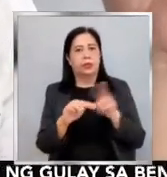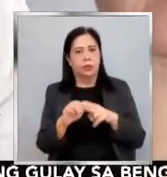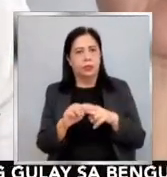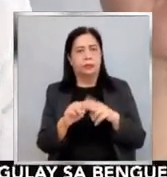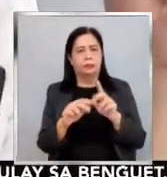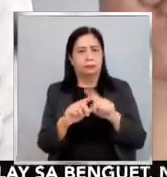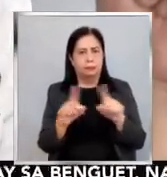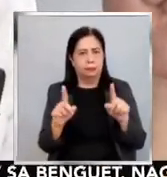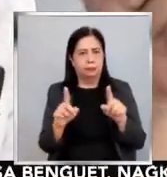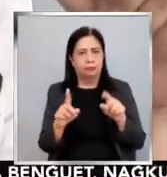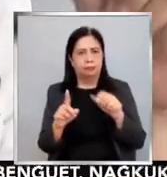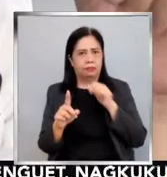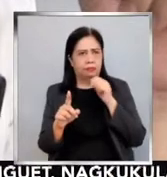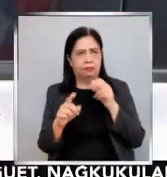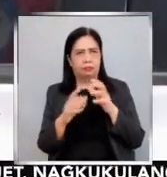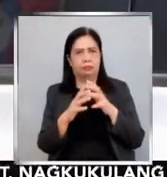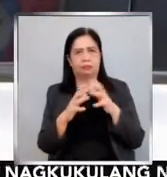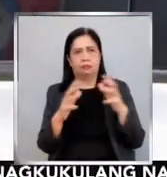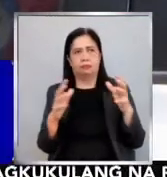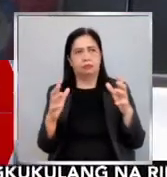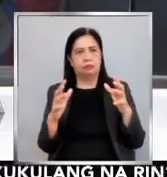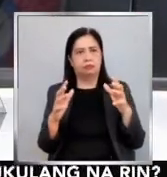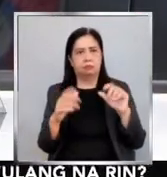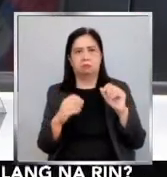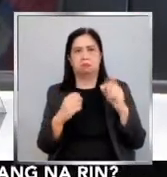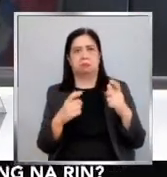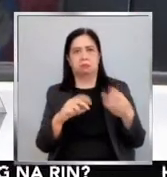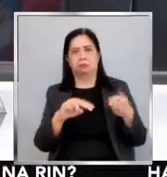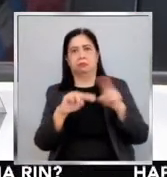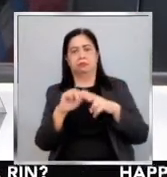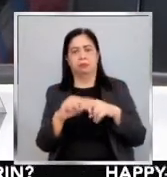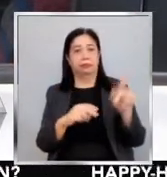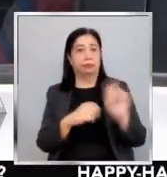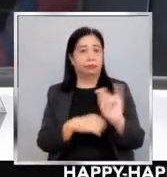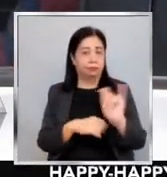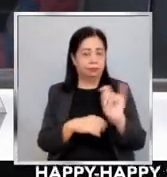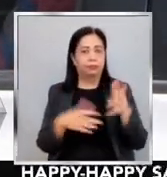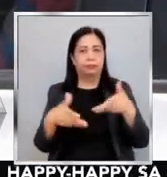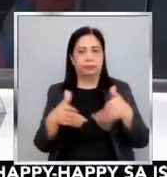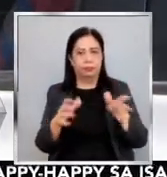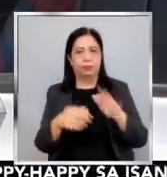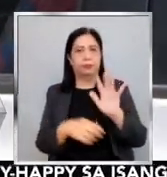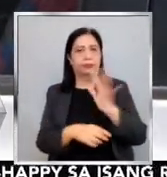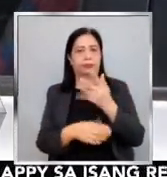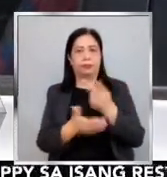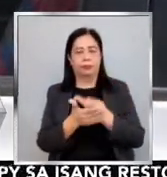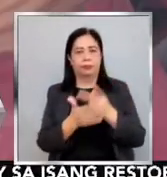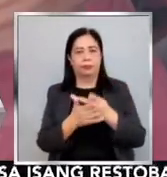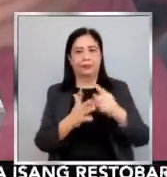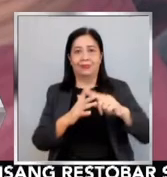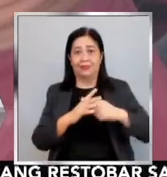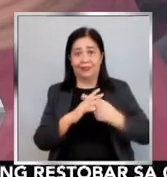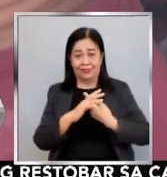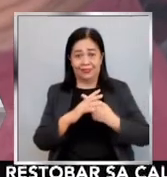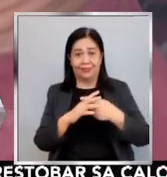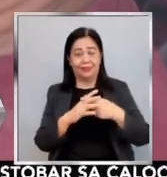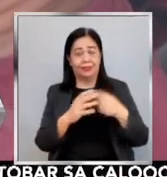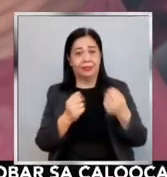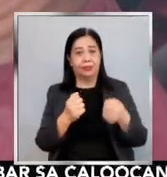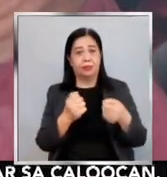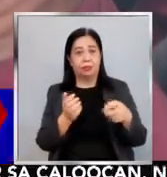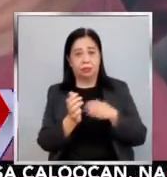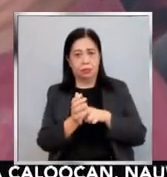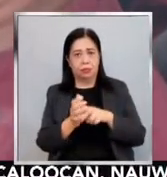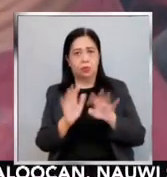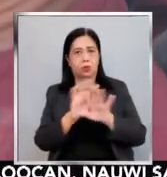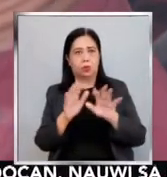talagang totally ganun kalaki. Ang mga taxi pinayagan na 5 pisong dagdag sa flag down rate. Huwag na sanang dagdagan yung flag